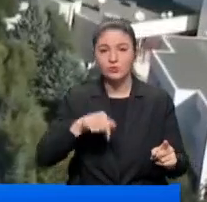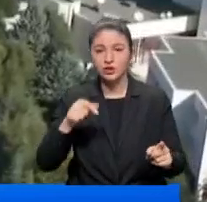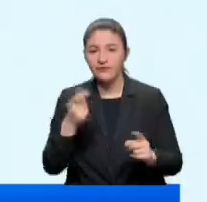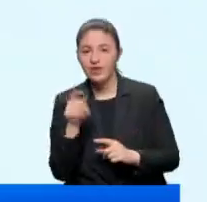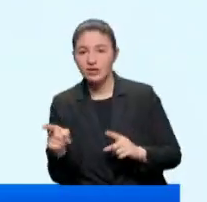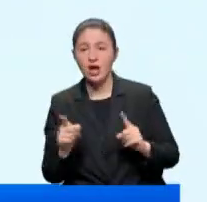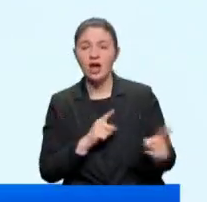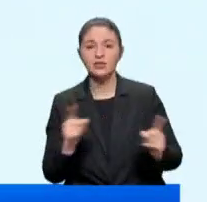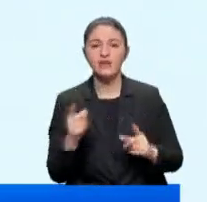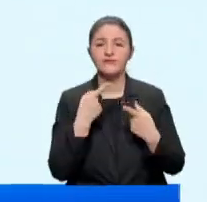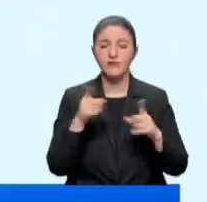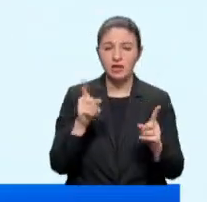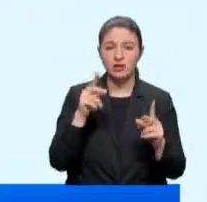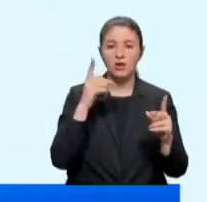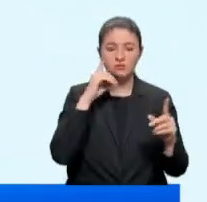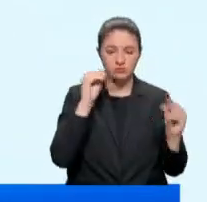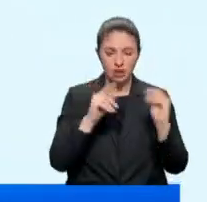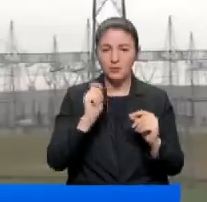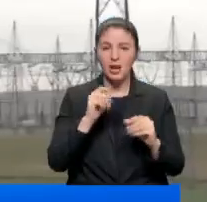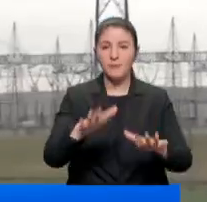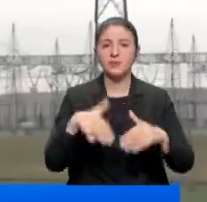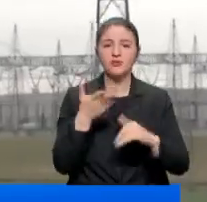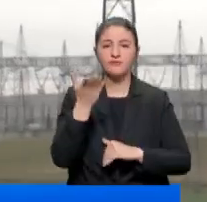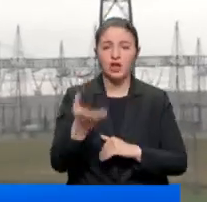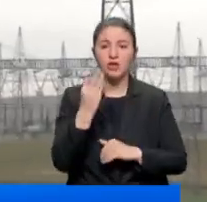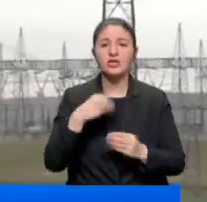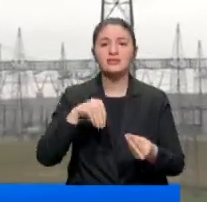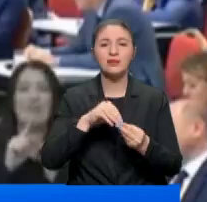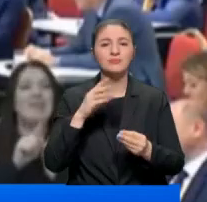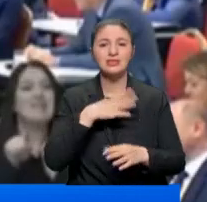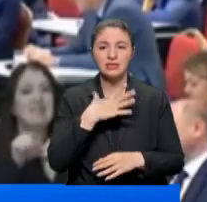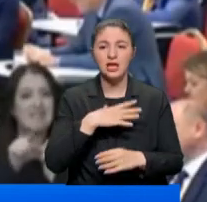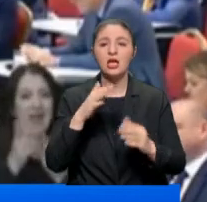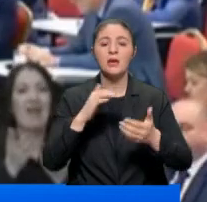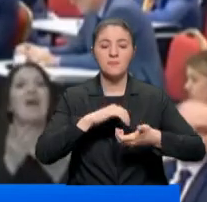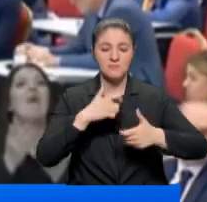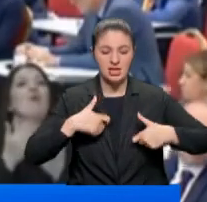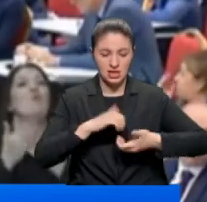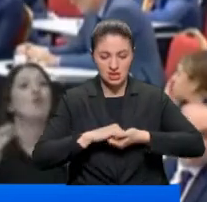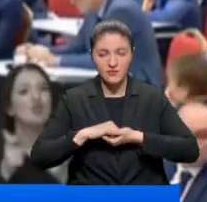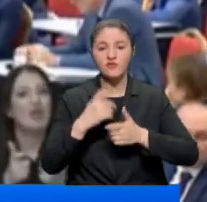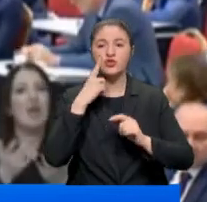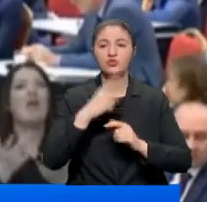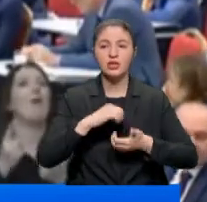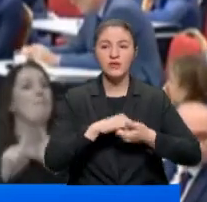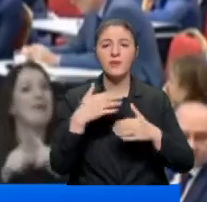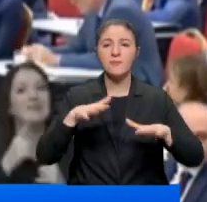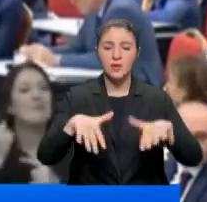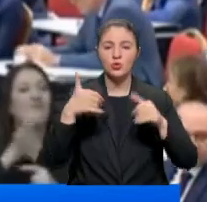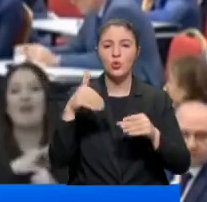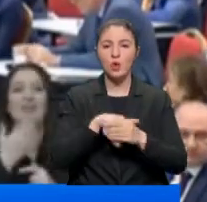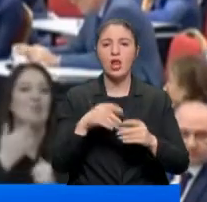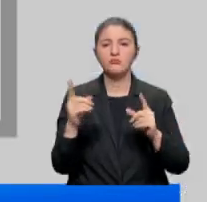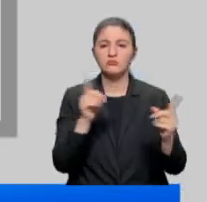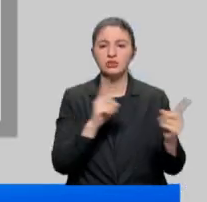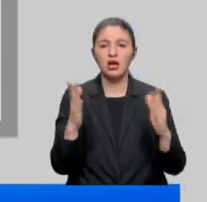bugünün fiyatları arasındaki farklar vurgulanarak meclise sunulan zam talebi Millet İttifakı ve Cumhur İttifakı'nın meclis üyelerini karşı